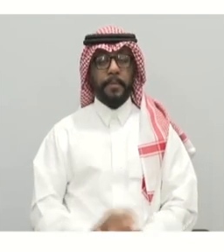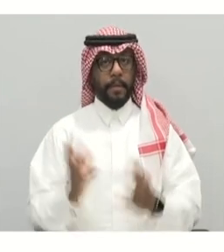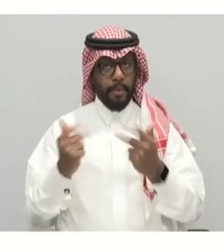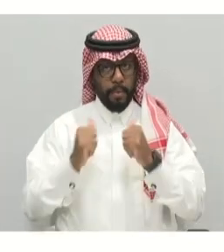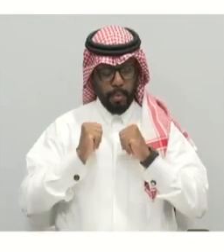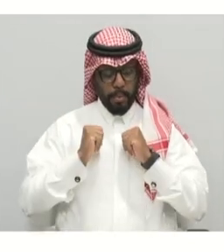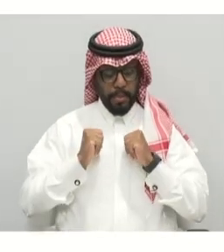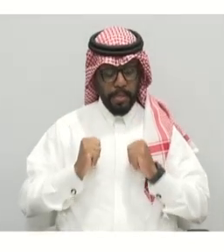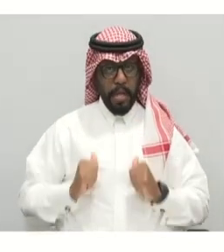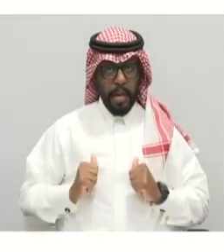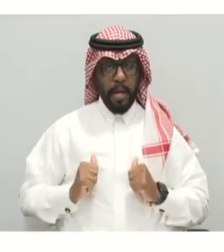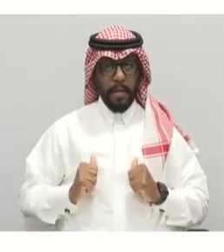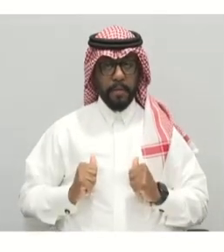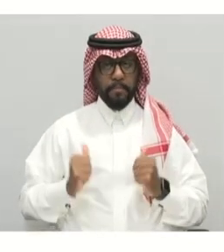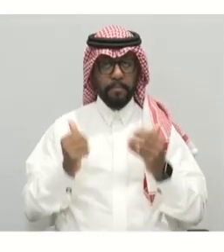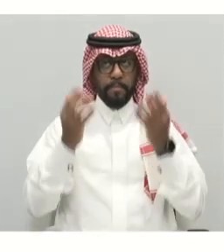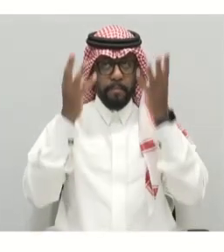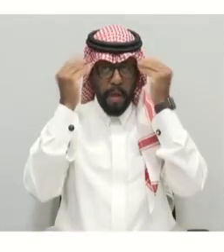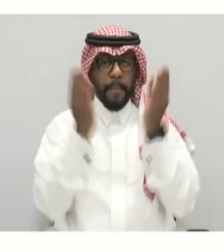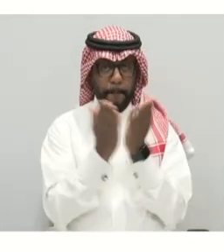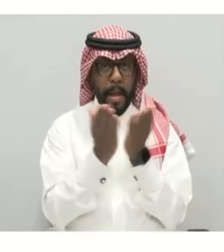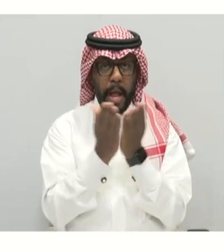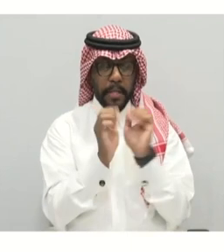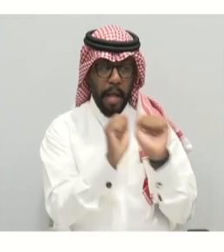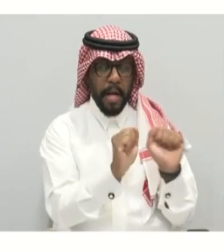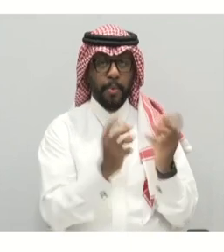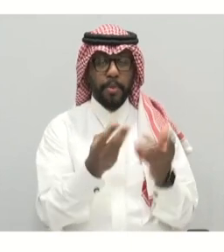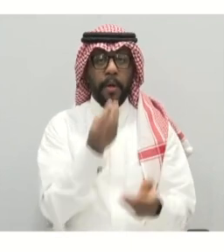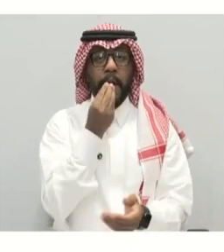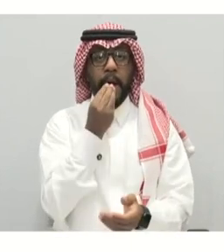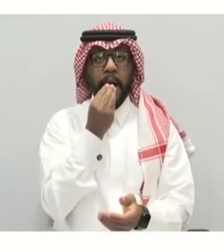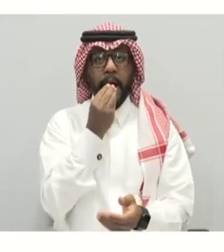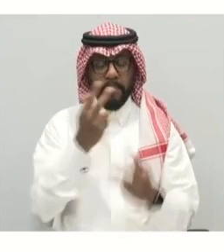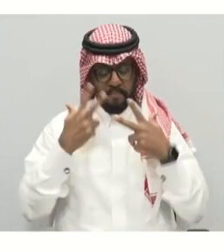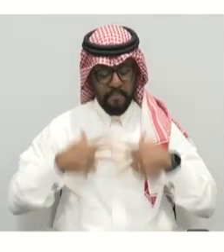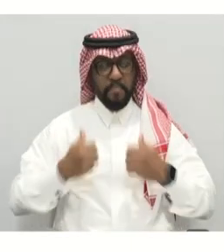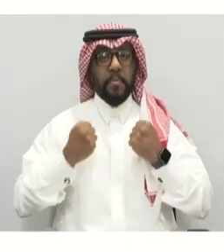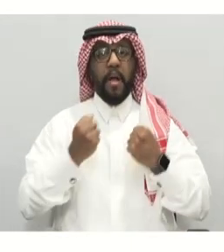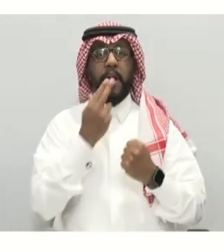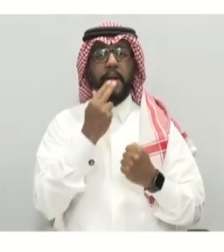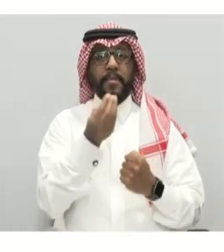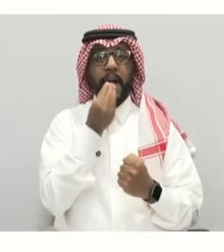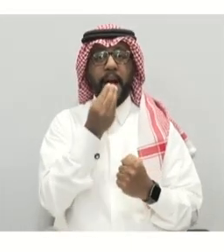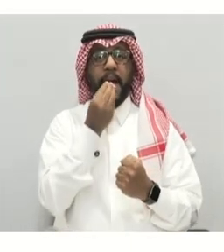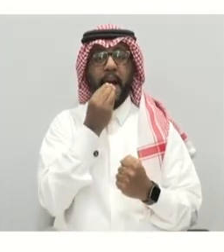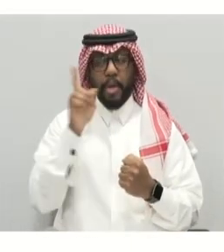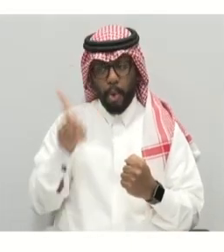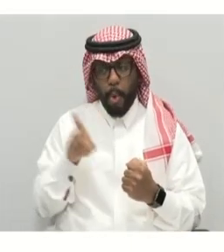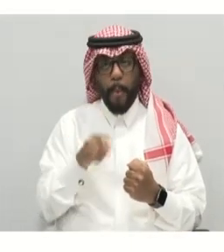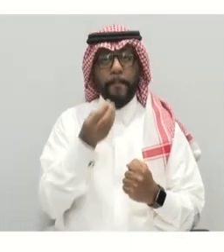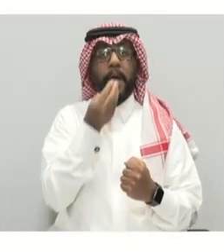حق يحق لطلبه المدارس تناول وجبه غذائيه صحيه في اثناء اليوم